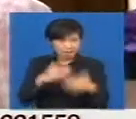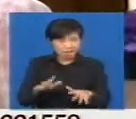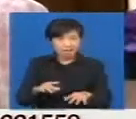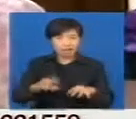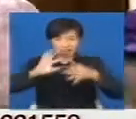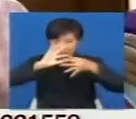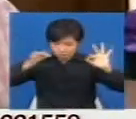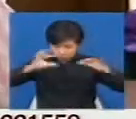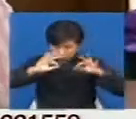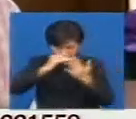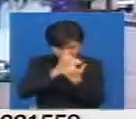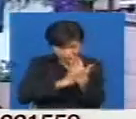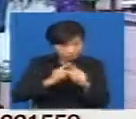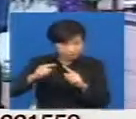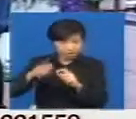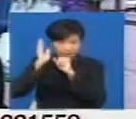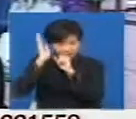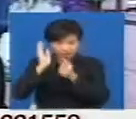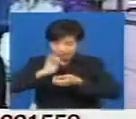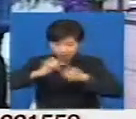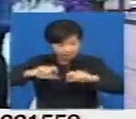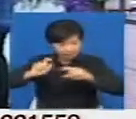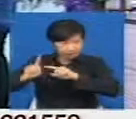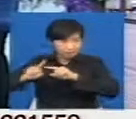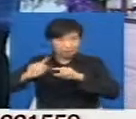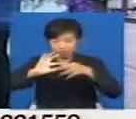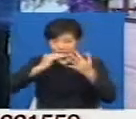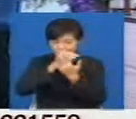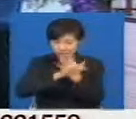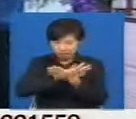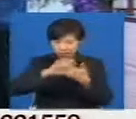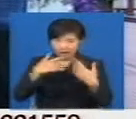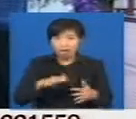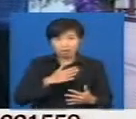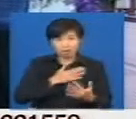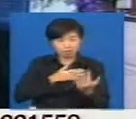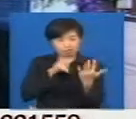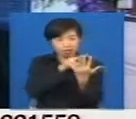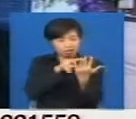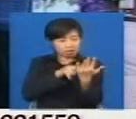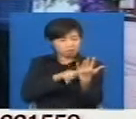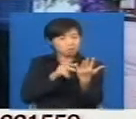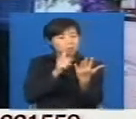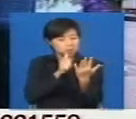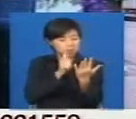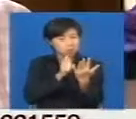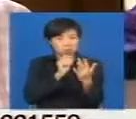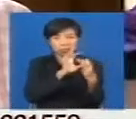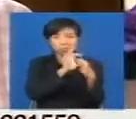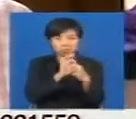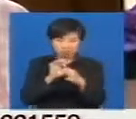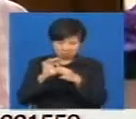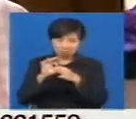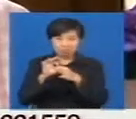ทุกอย่างทุกประเทศที่จะแถลงร่วมกัน ซึ่งเป็น ช่วยกันแก้ไขกันแล้ว ซึ่งเป็นผมดูแล้วนะฮะเป็นคุณูปการกับความอยู่รอด